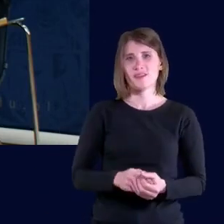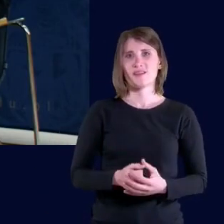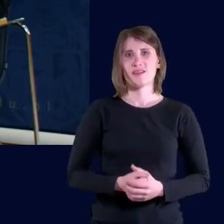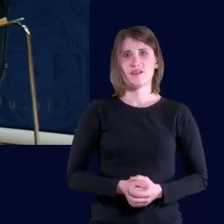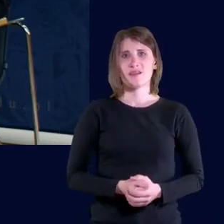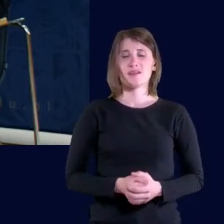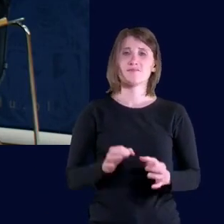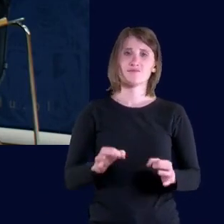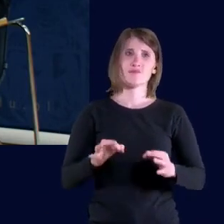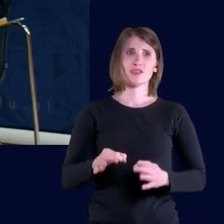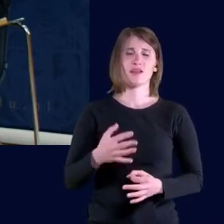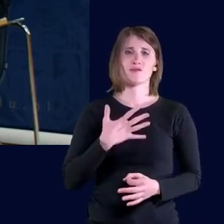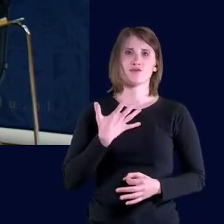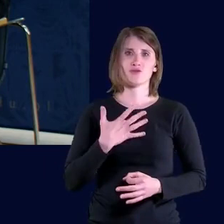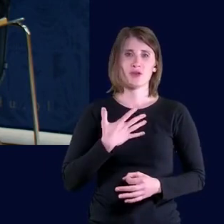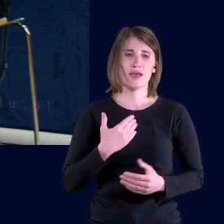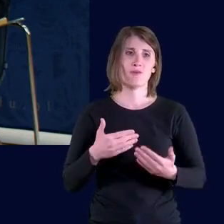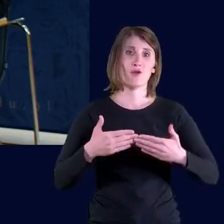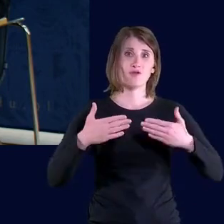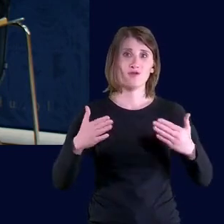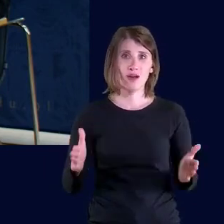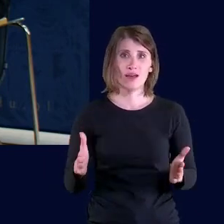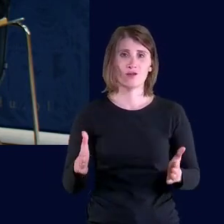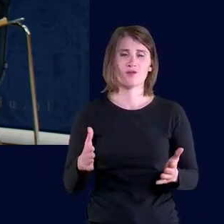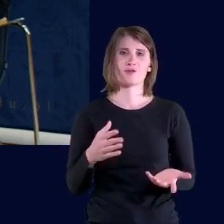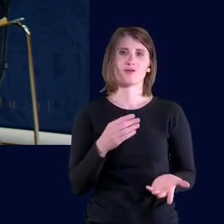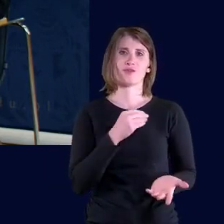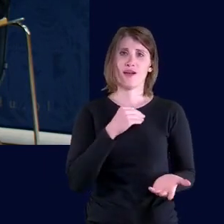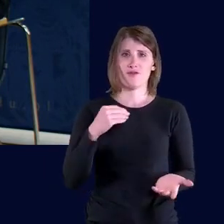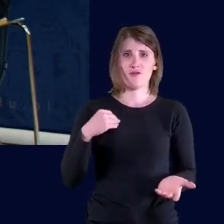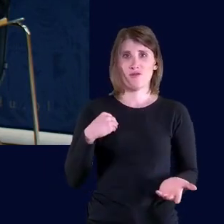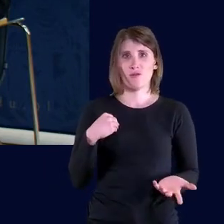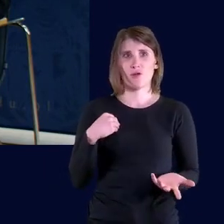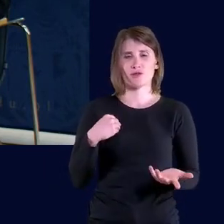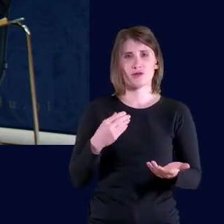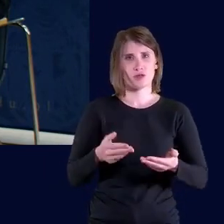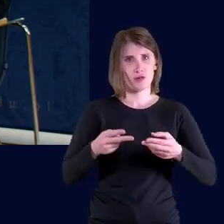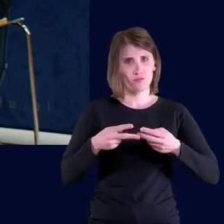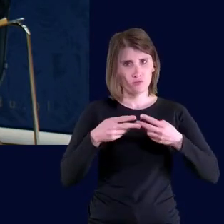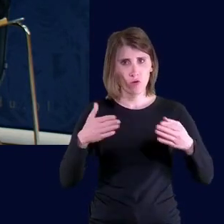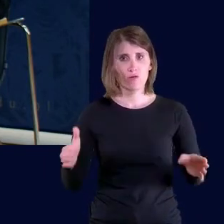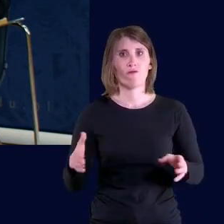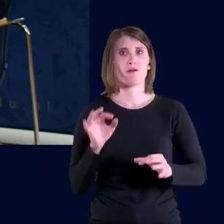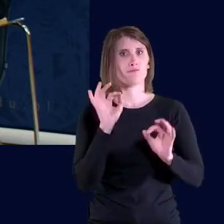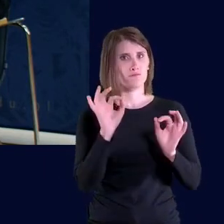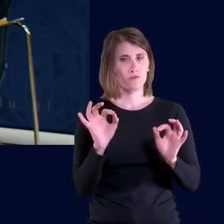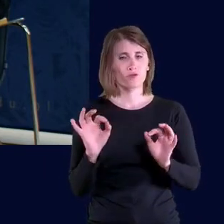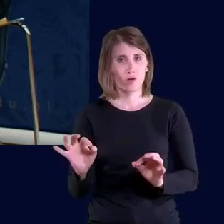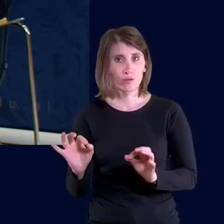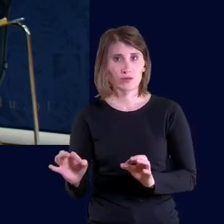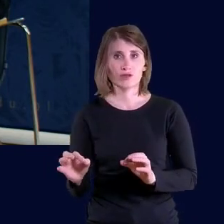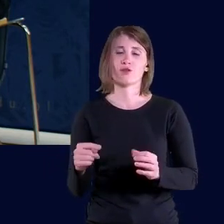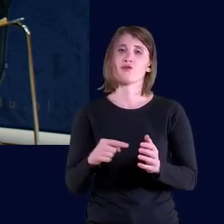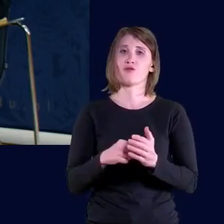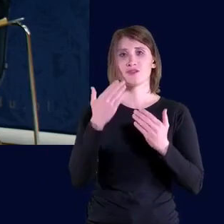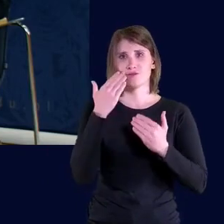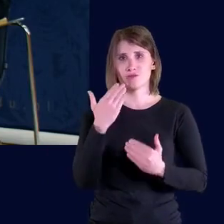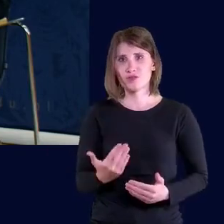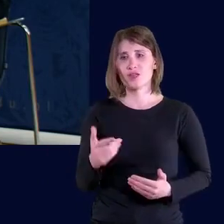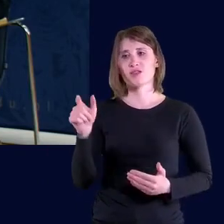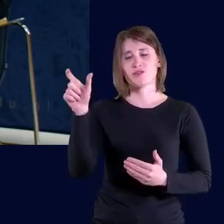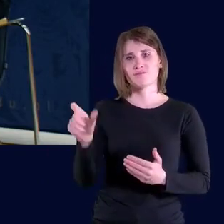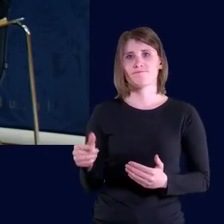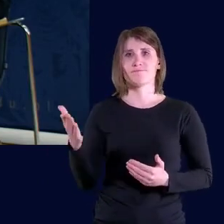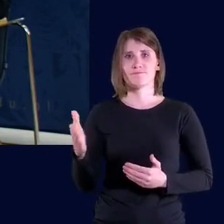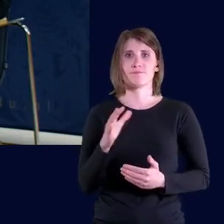w tym punkcie w którym jesteśmy z otwartością aaz w Polsce nie jest wcale źle z otwartością to między innymi dużej mierze Dzięki